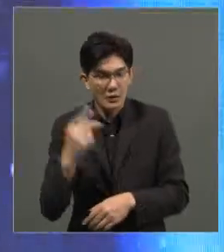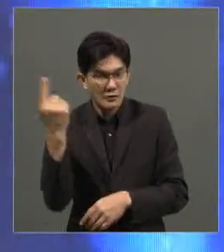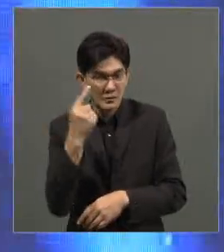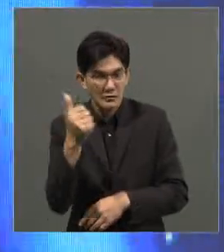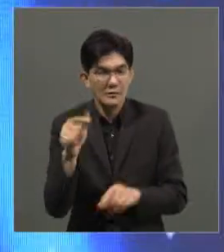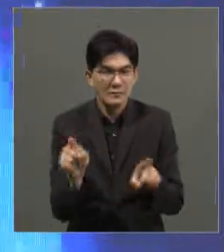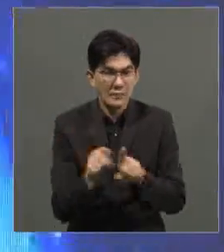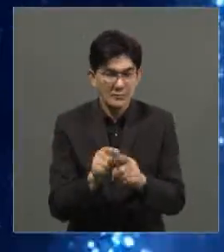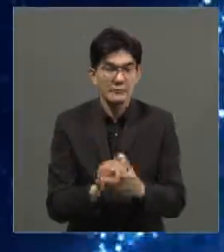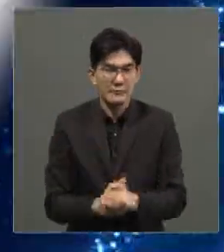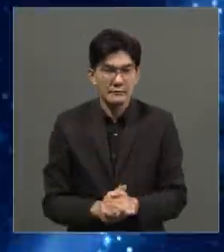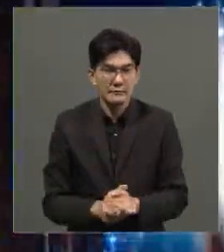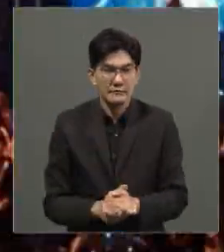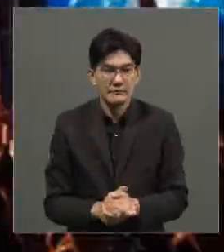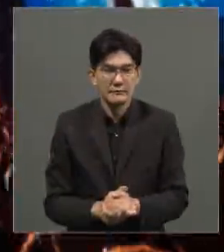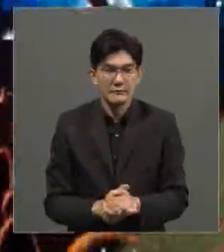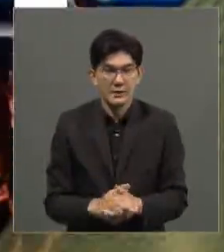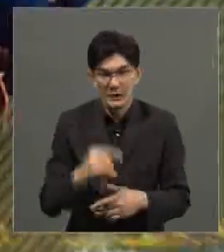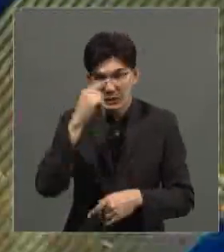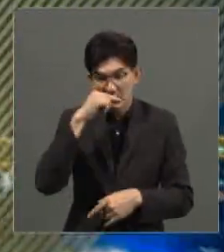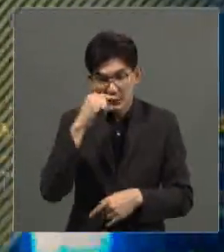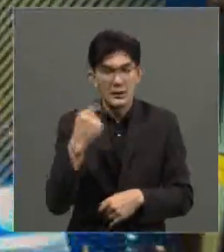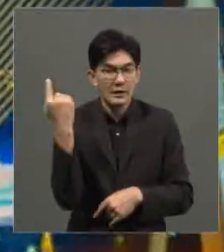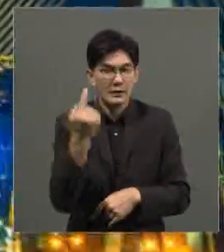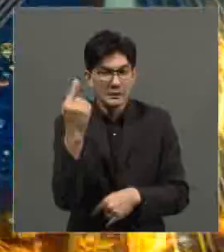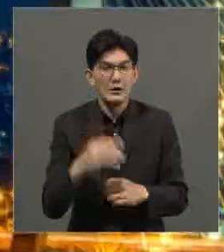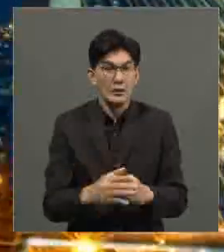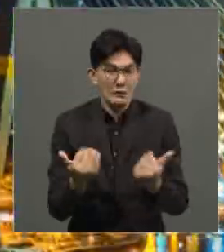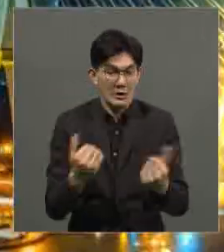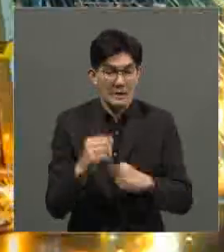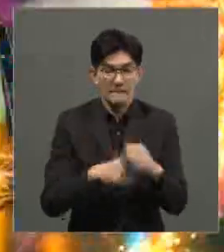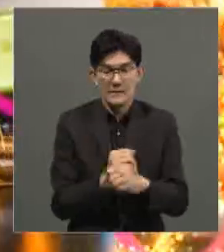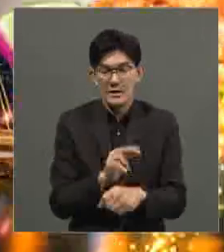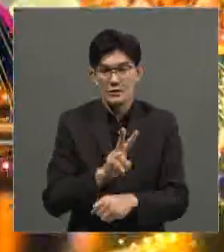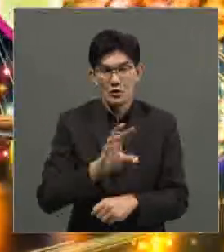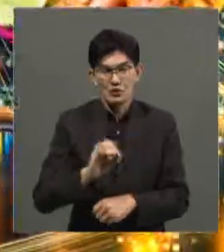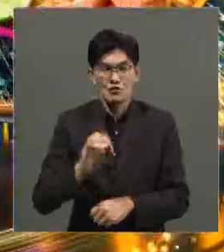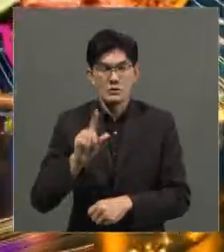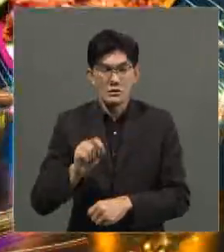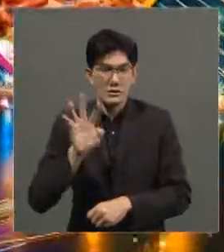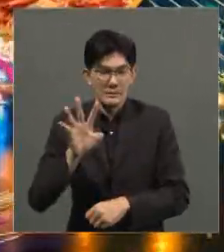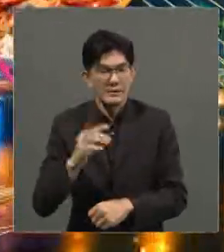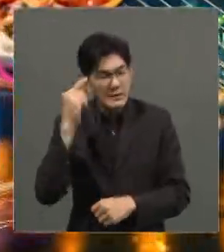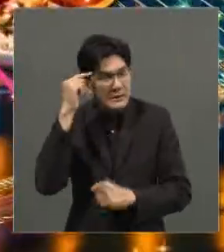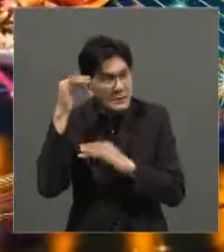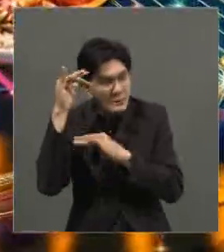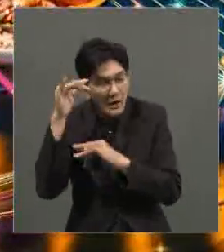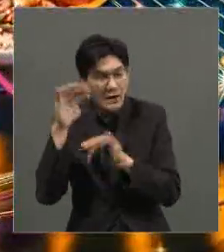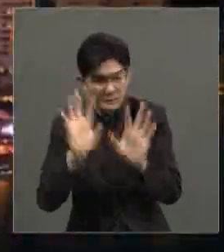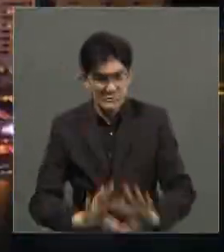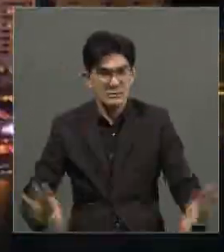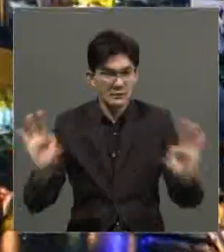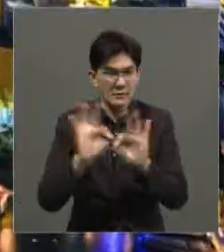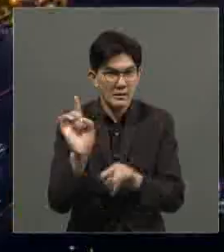กเยอะนะคะ Thailand Winter Festival 2024ถูกตั้งความหวังให้เป็นส่วนสำคั